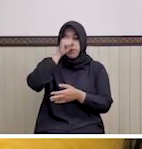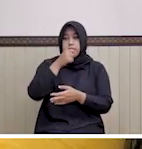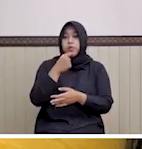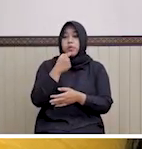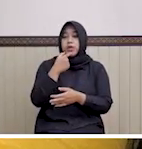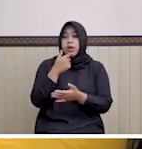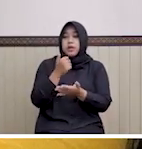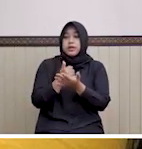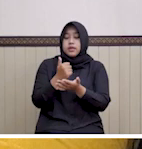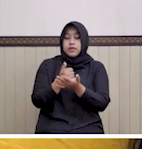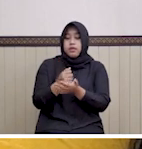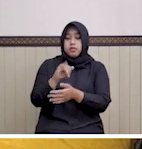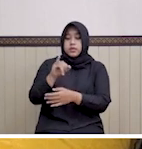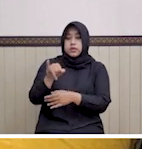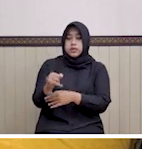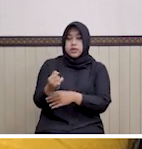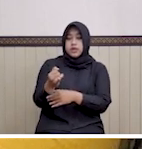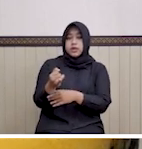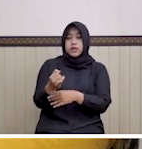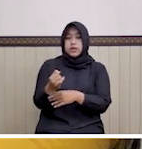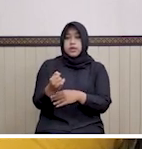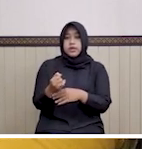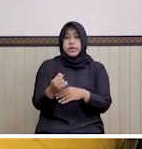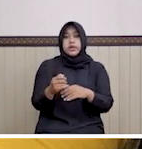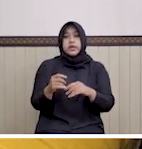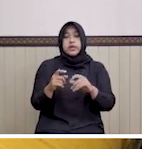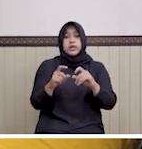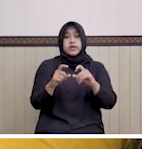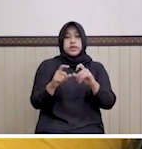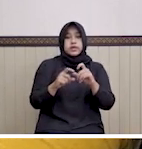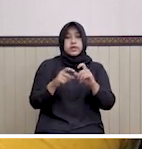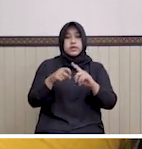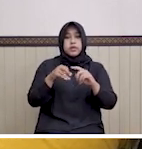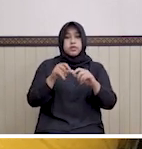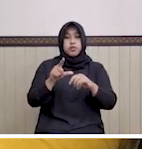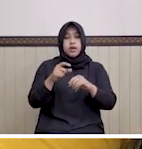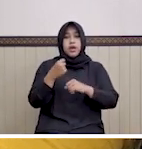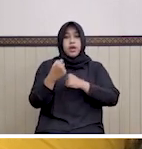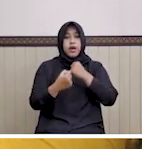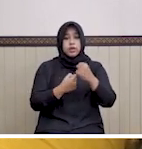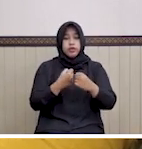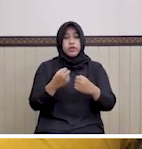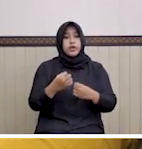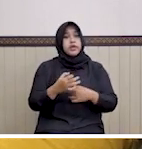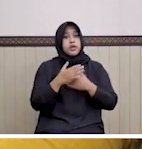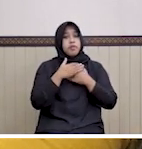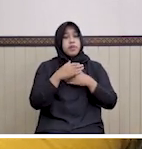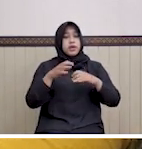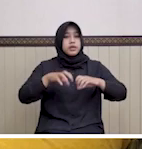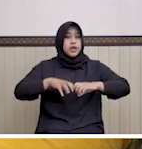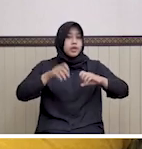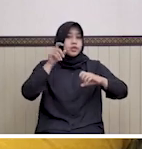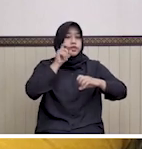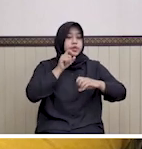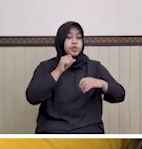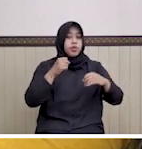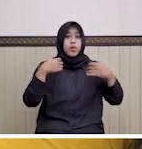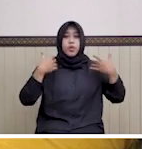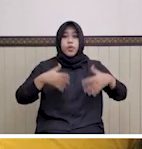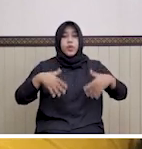ternyata menjadi seksual aktif itu adalah salah satu dampak kekerasan seksual yang sangat luar biasa